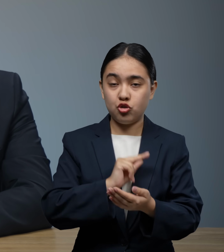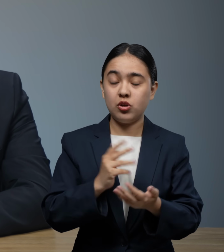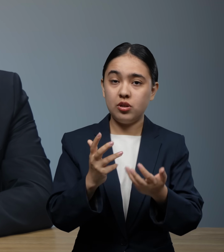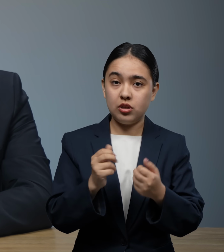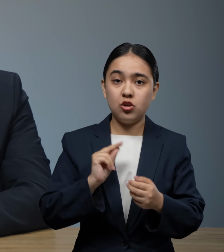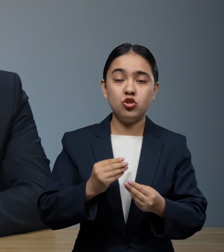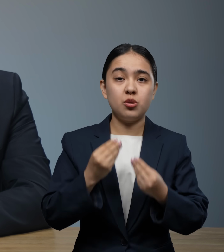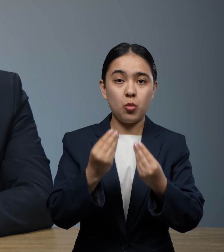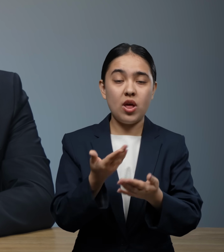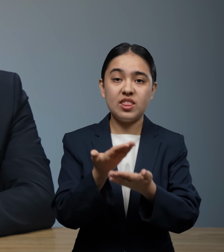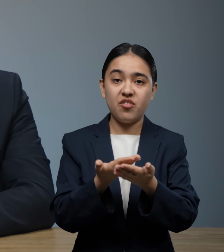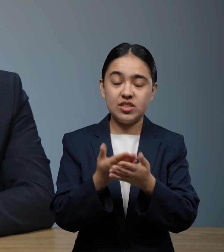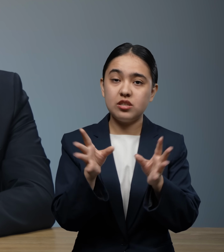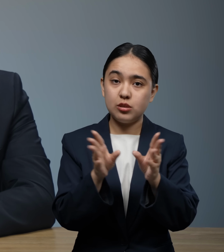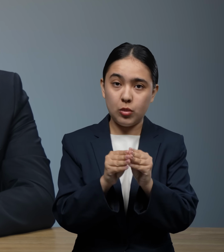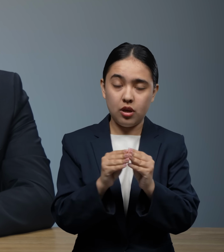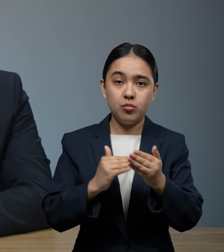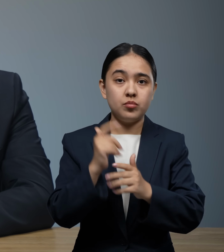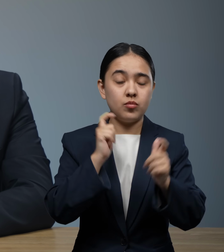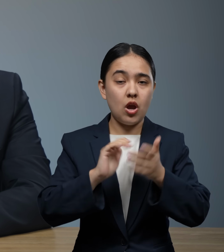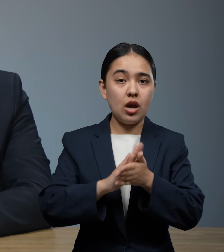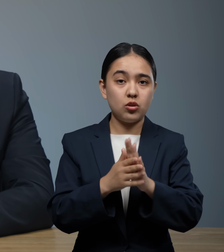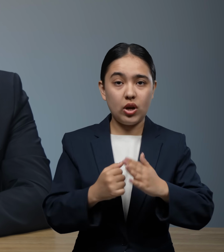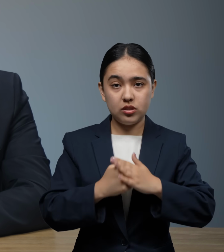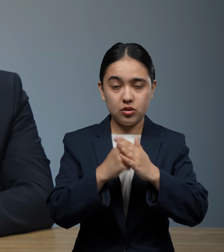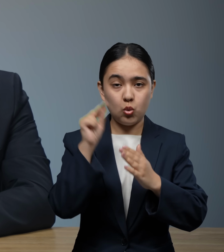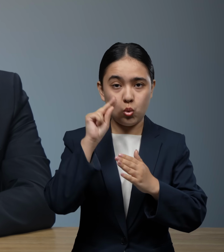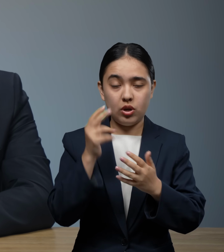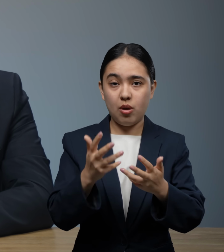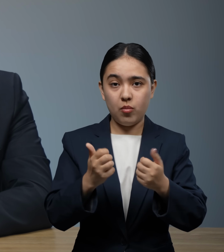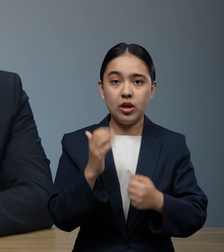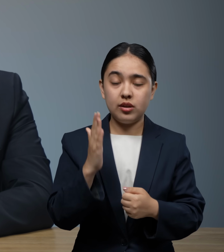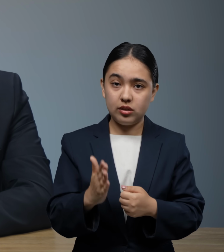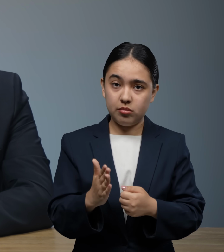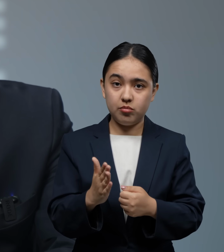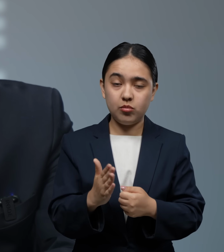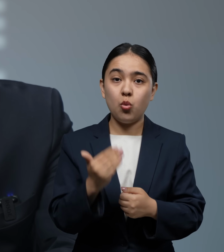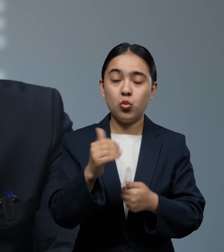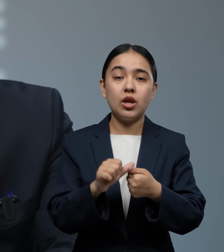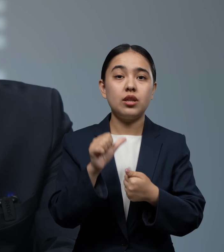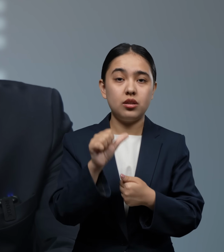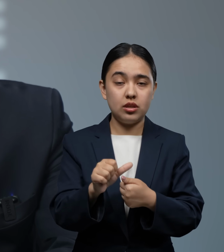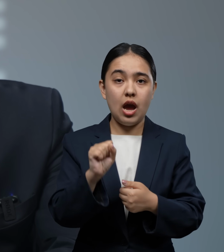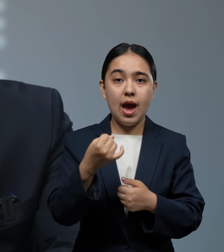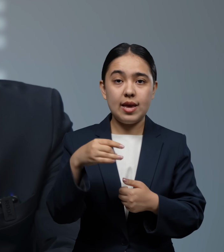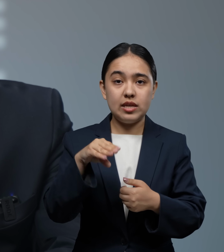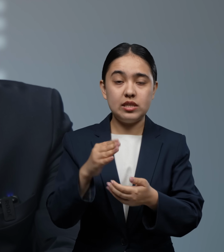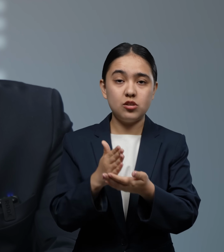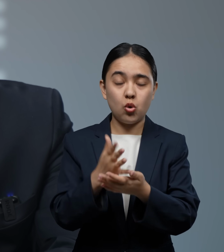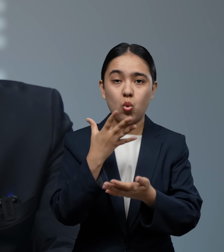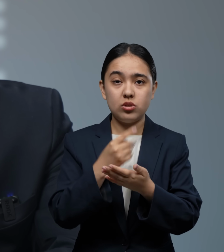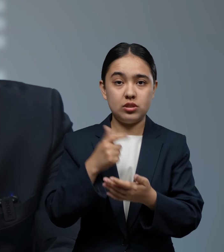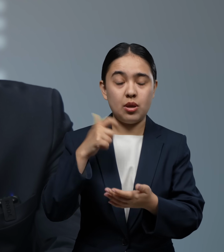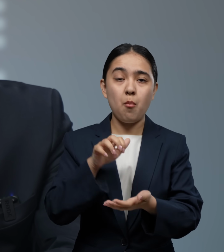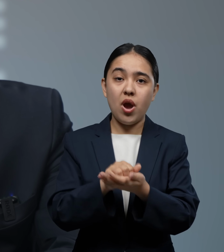to'plagandan keyin ish beruvchining tavsiyasi bilan oliygohga kontrakt asosida o'qishga qabul qilinadi. Bundan tashqari IT sohasida